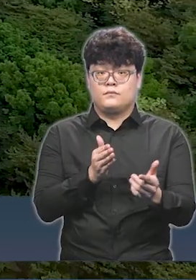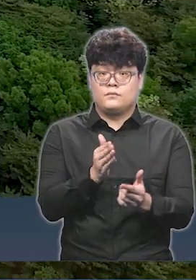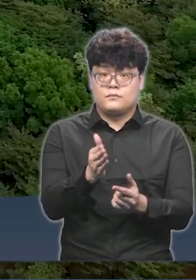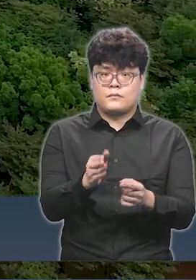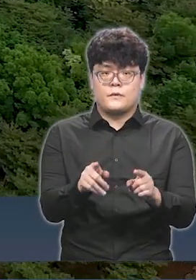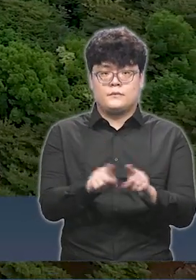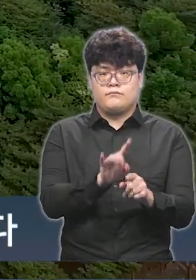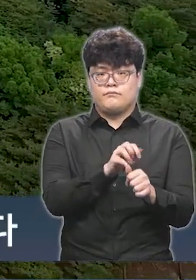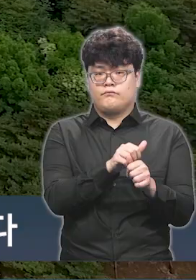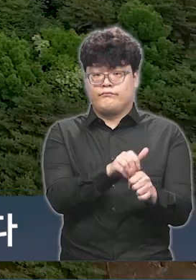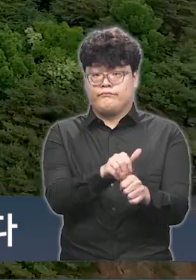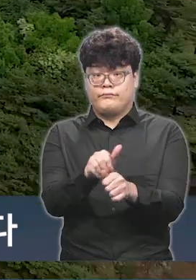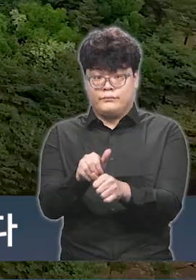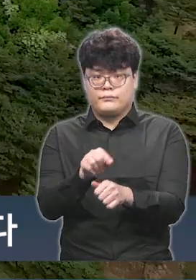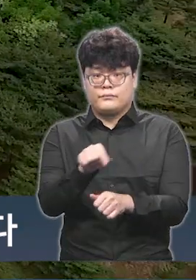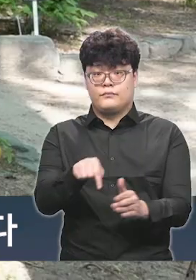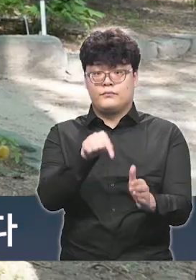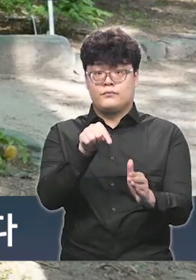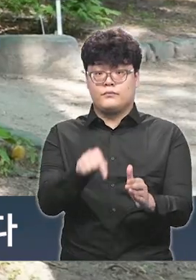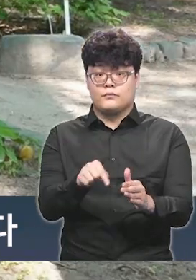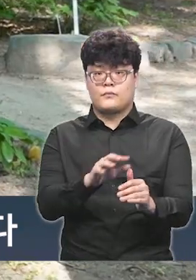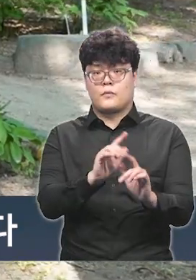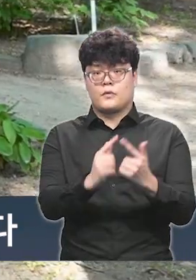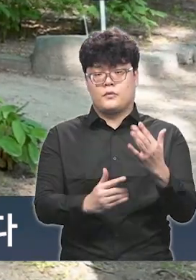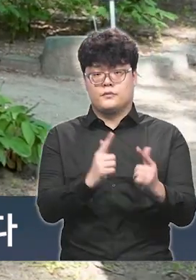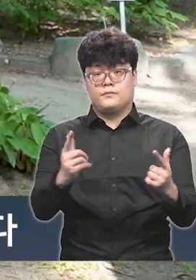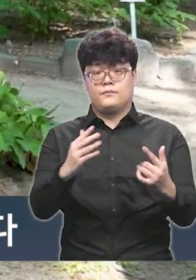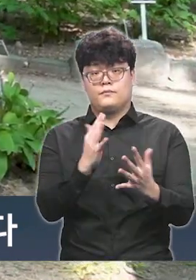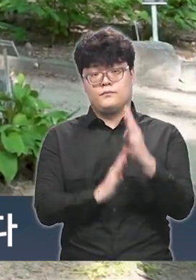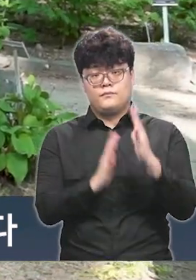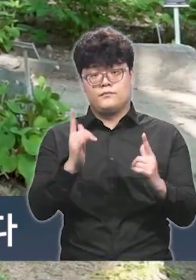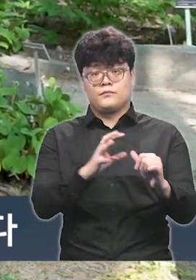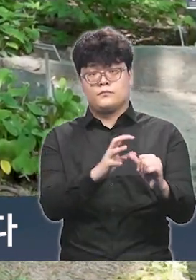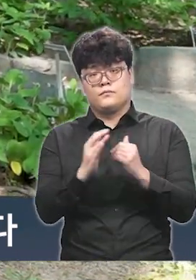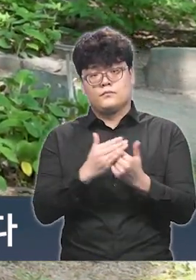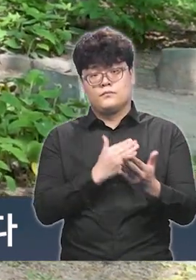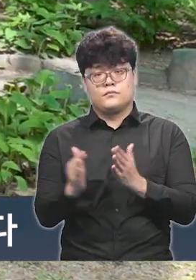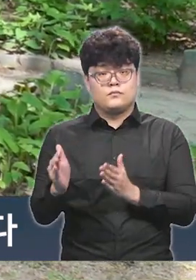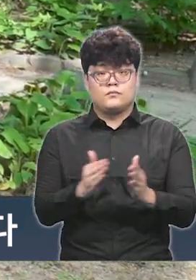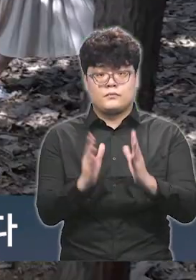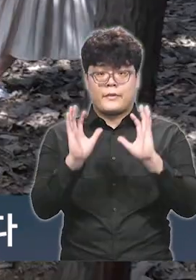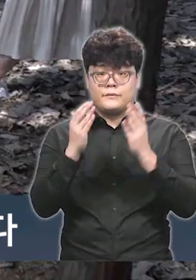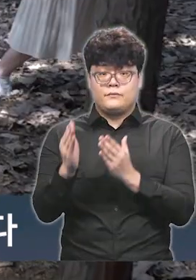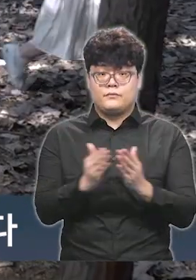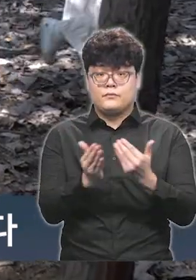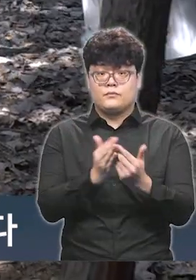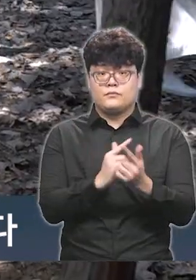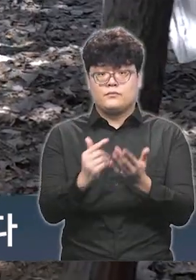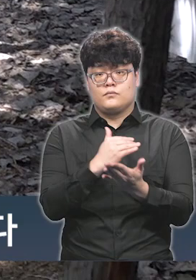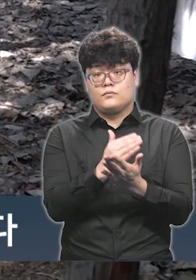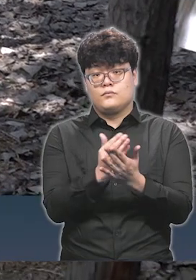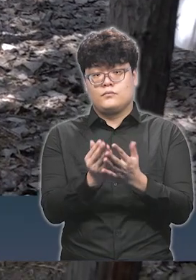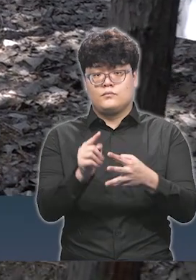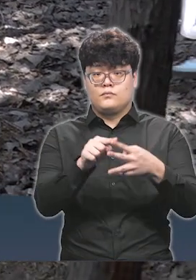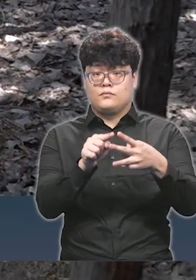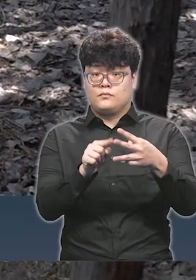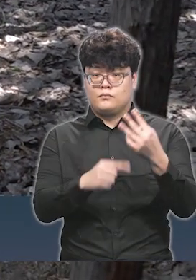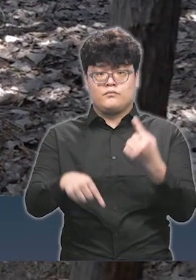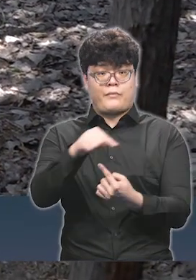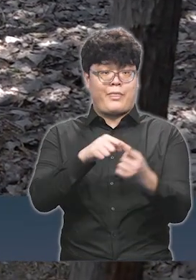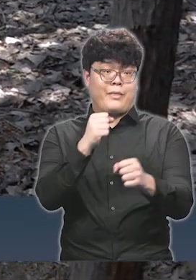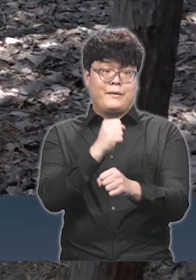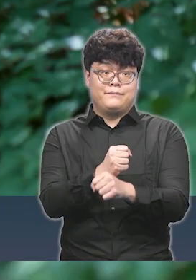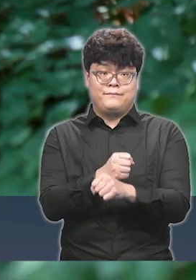산림 자원을 활용한 치유의 숲길 유아숲 체험 숲해설 프로그램을 올 연말까지 운영합니다